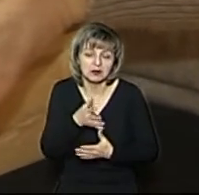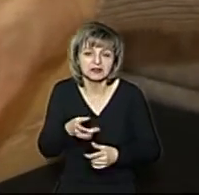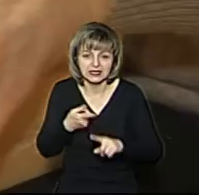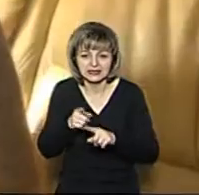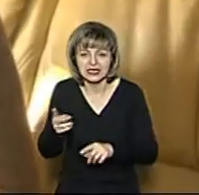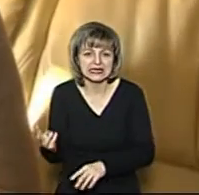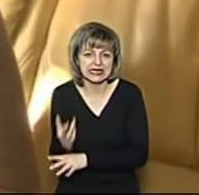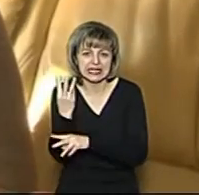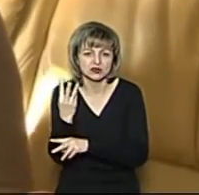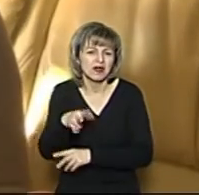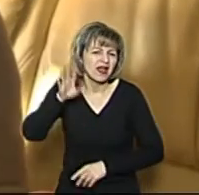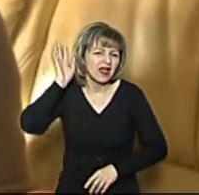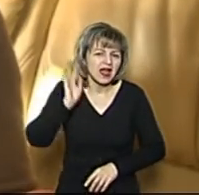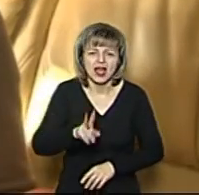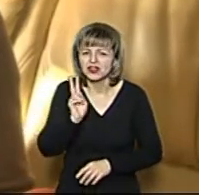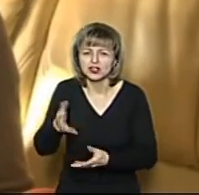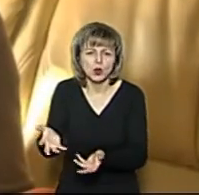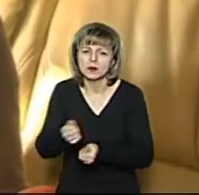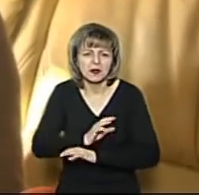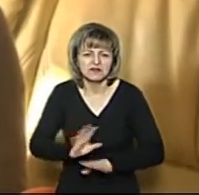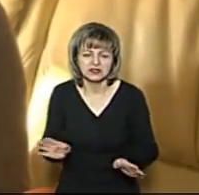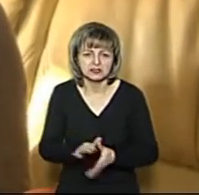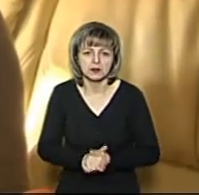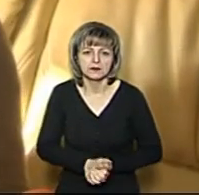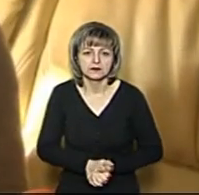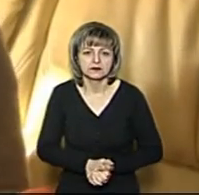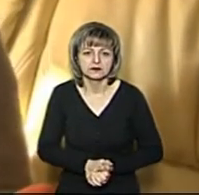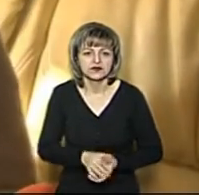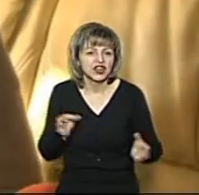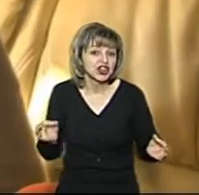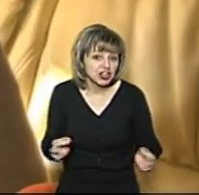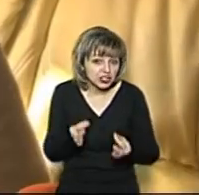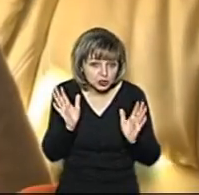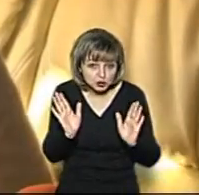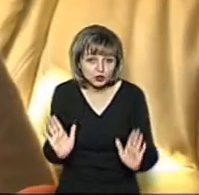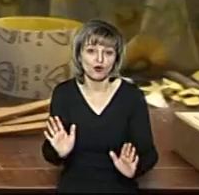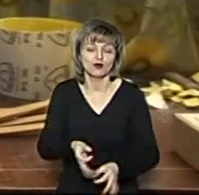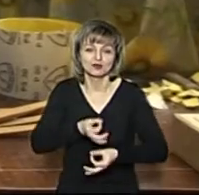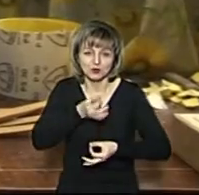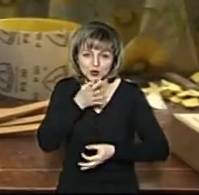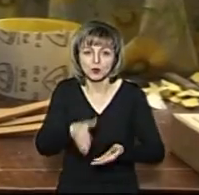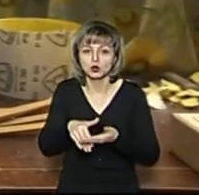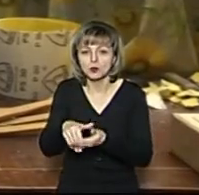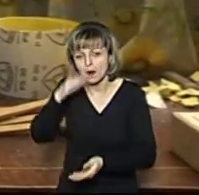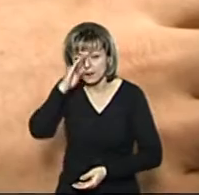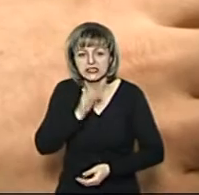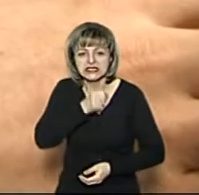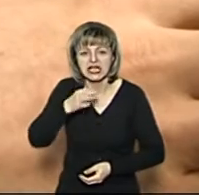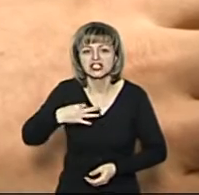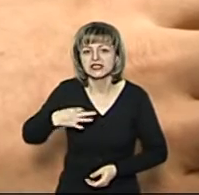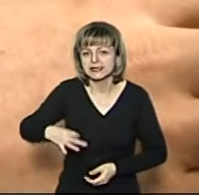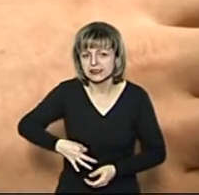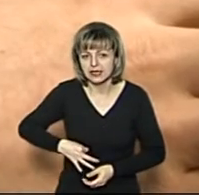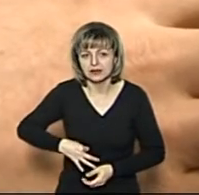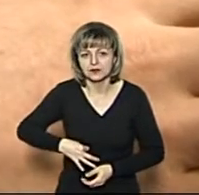цим тризубом. А й то ніхто не візьме не цей. Нічого, сподобалося. Допомагає батькам старший син